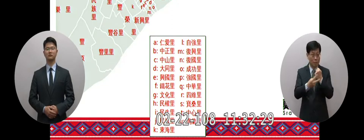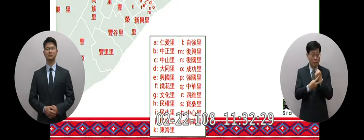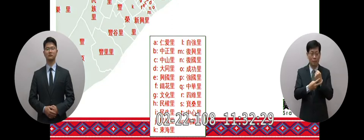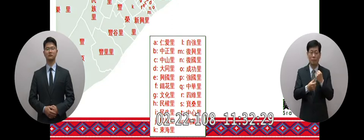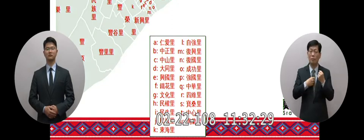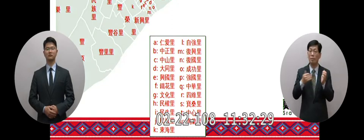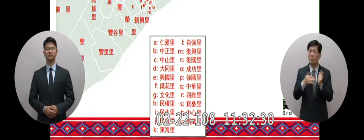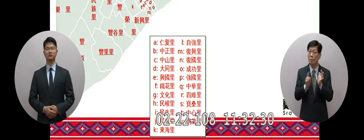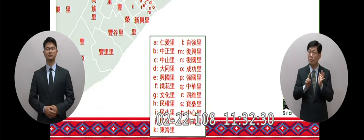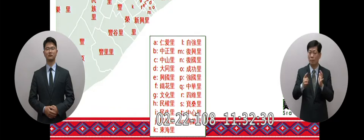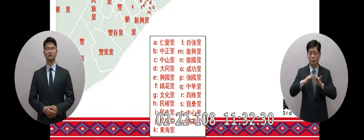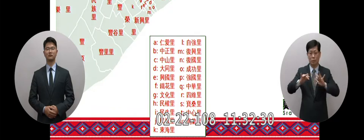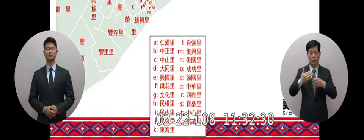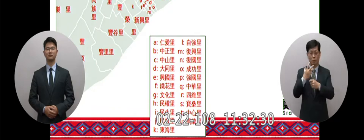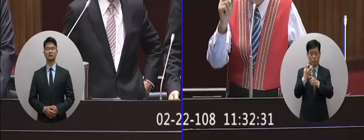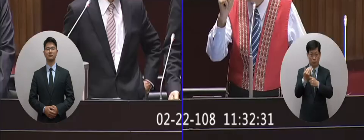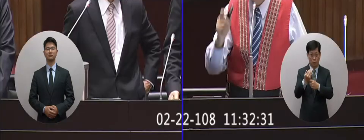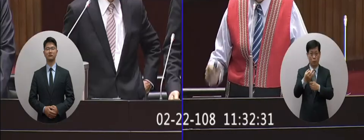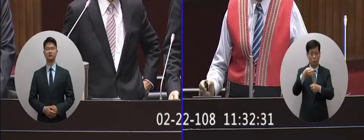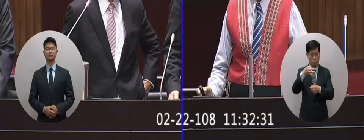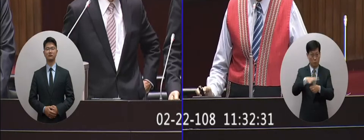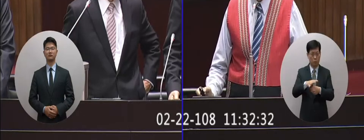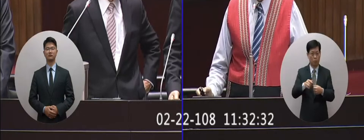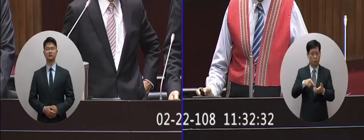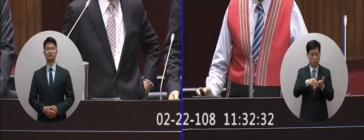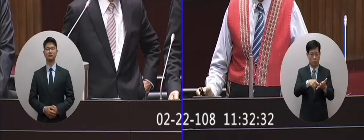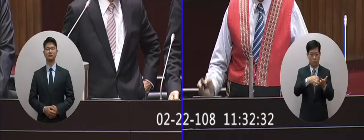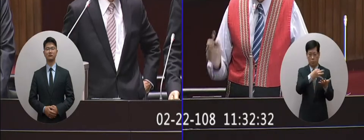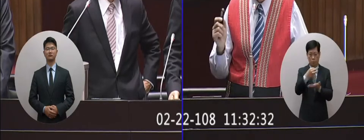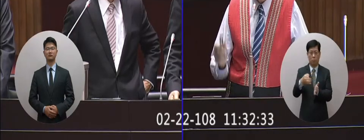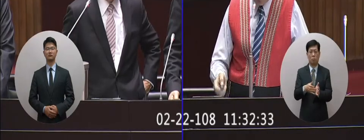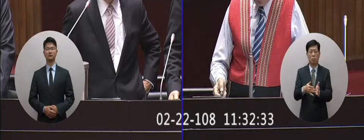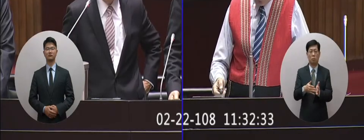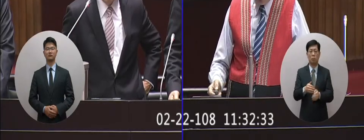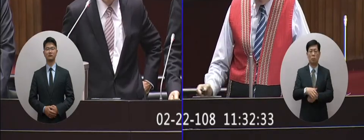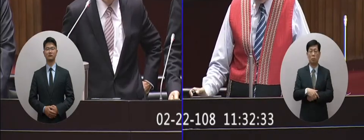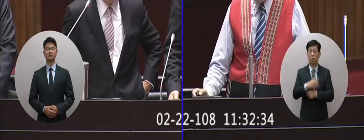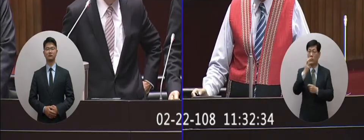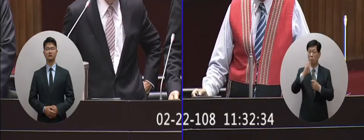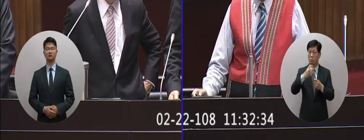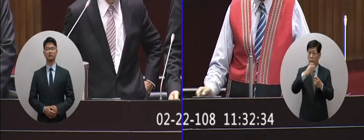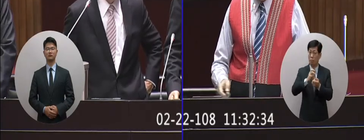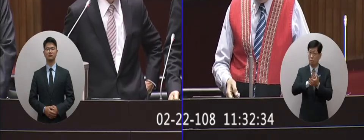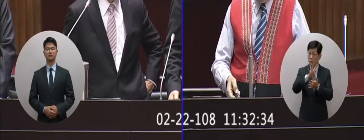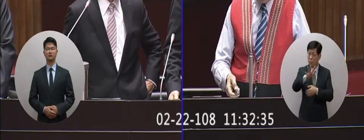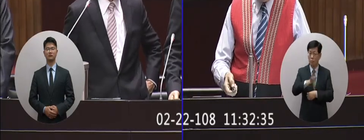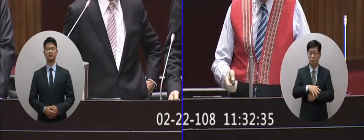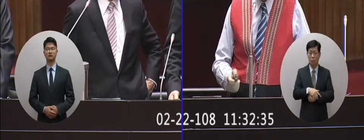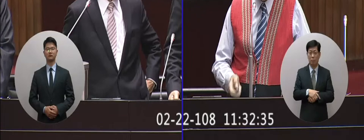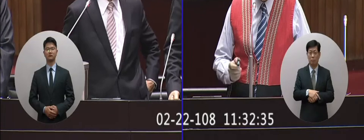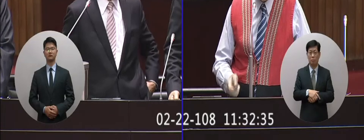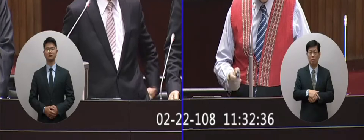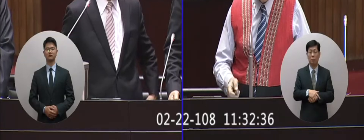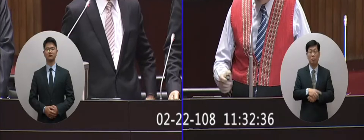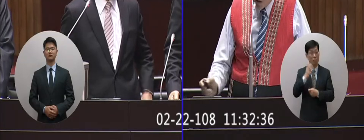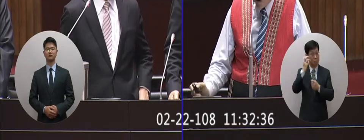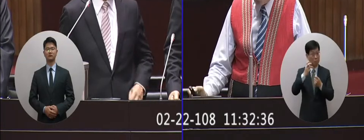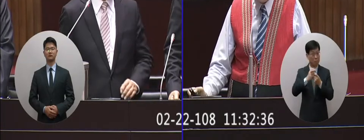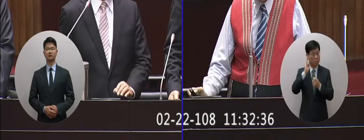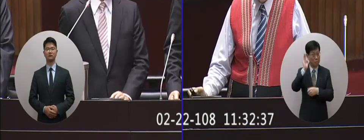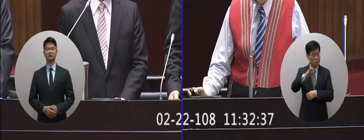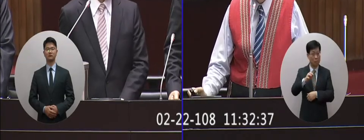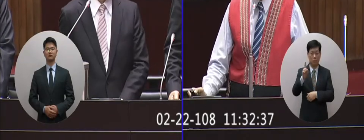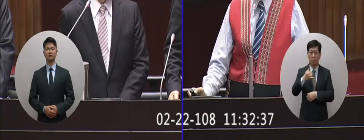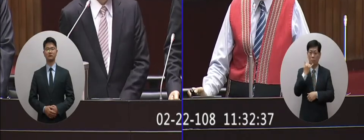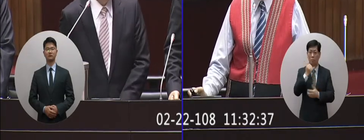到啊，民国89年补助了第一次，要在30年之后啊，30年之